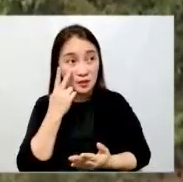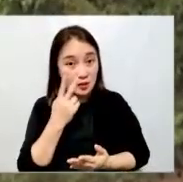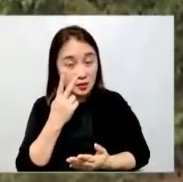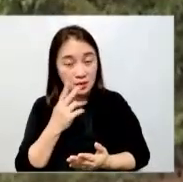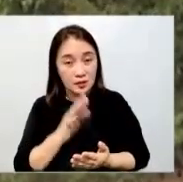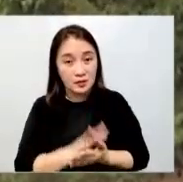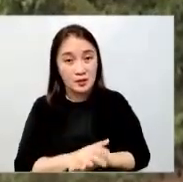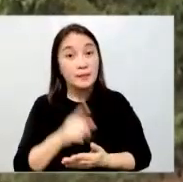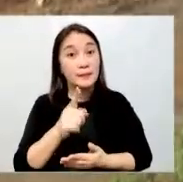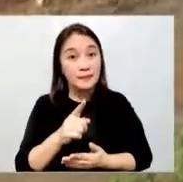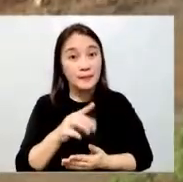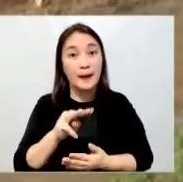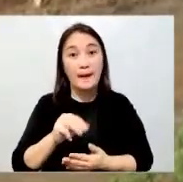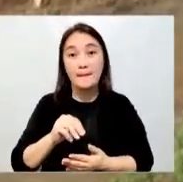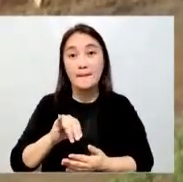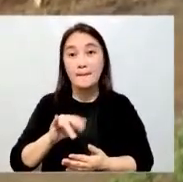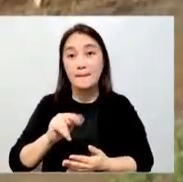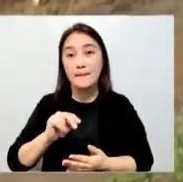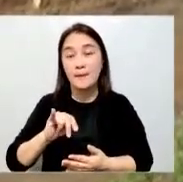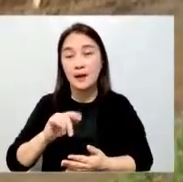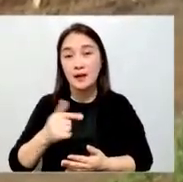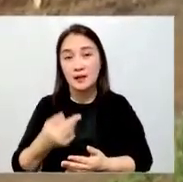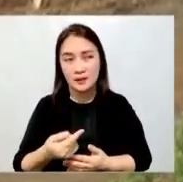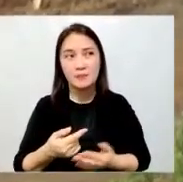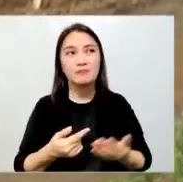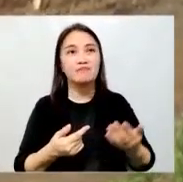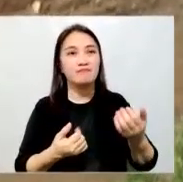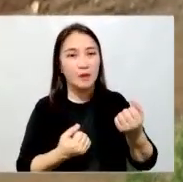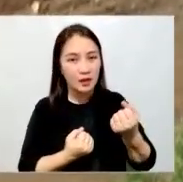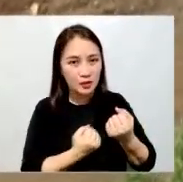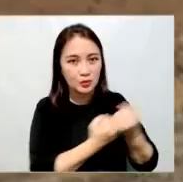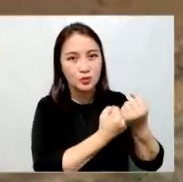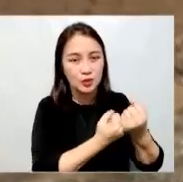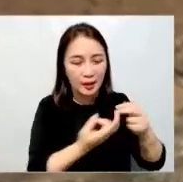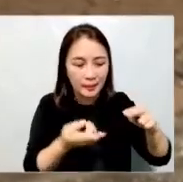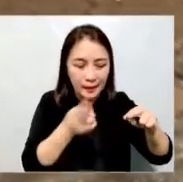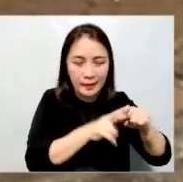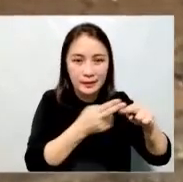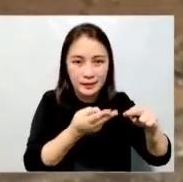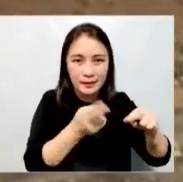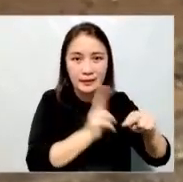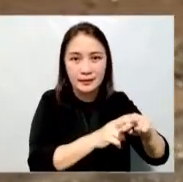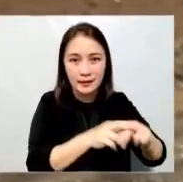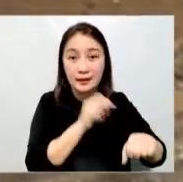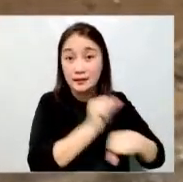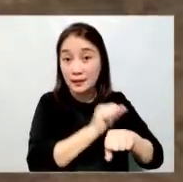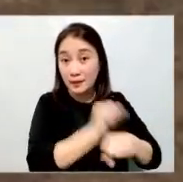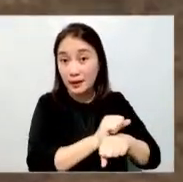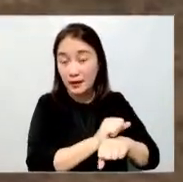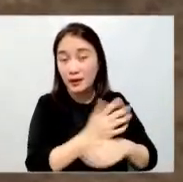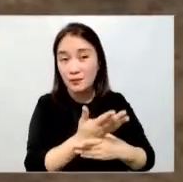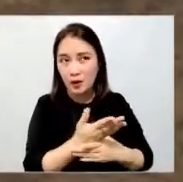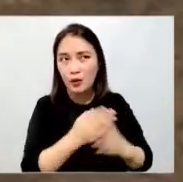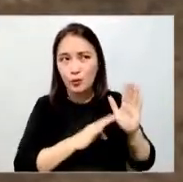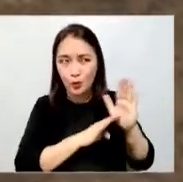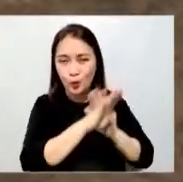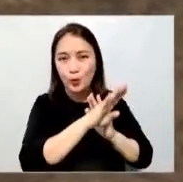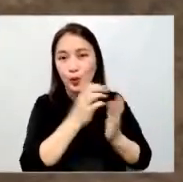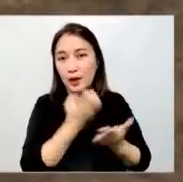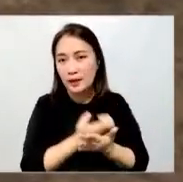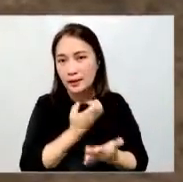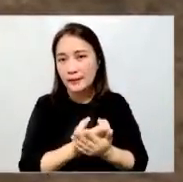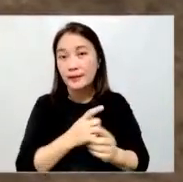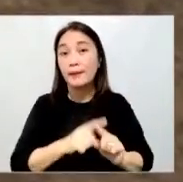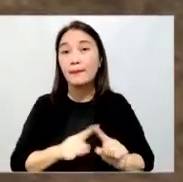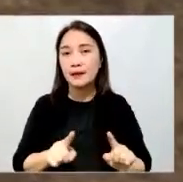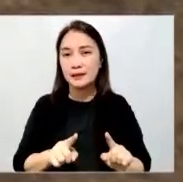ang pagmimina sa makakatulong para makalikha ng dagdag na trabaho at makakapagpalago sa ekonomiya ng bansa. Pero